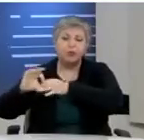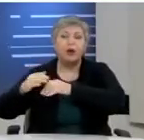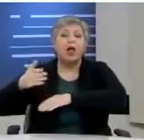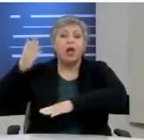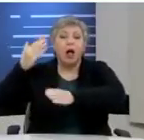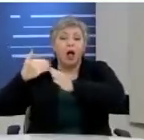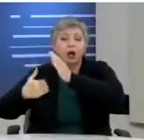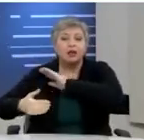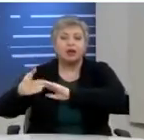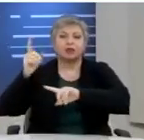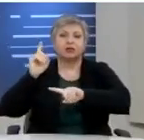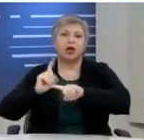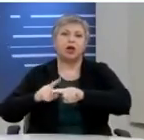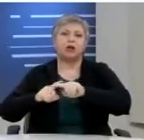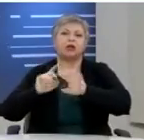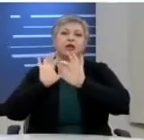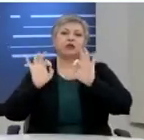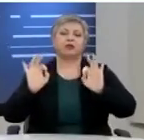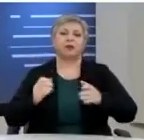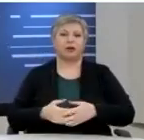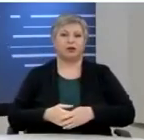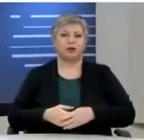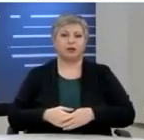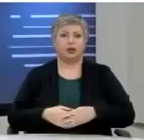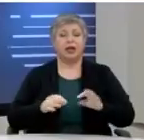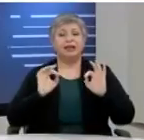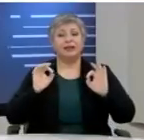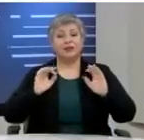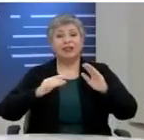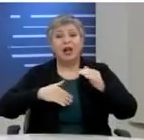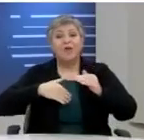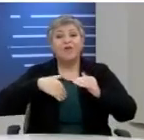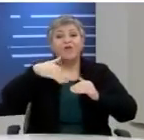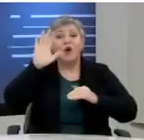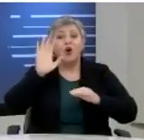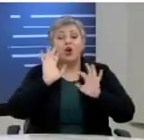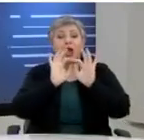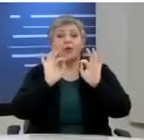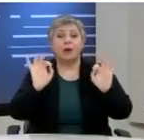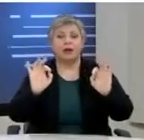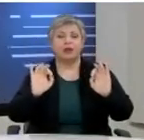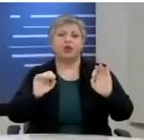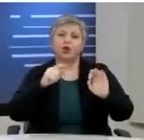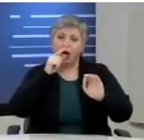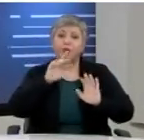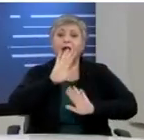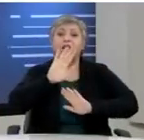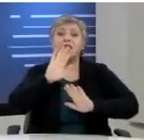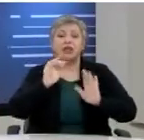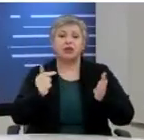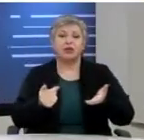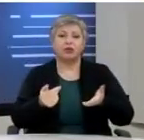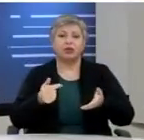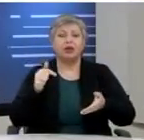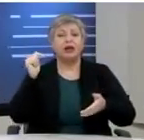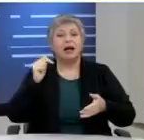ελληνικής Μακεδονίας. Αλλά και οι γείτονές μας, η Βόρεια Μακεδονία, γίνεται από μια χώρα στην οποία